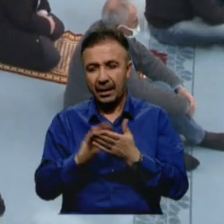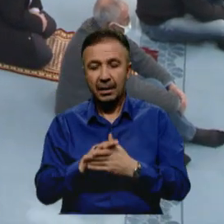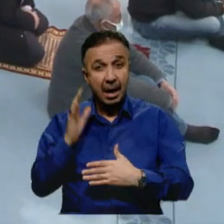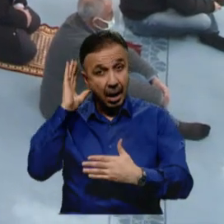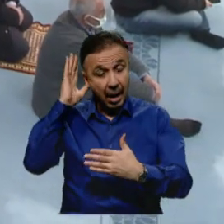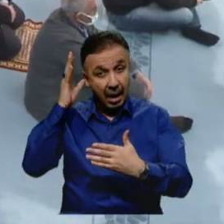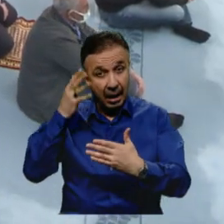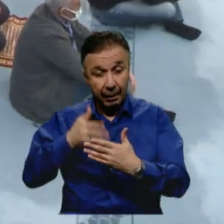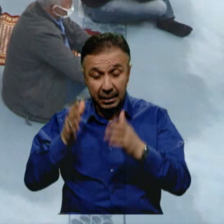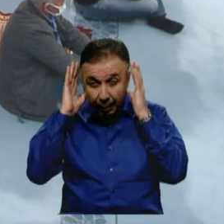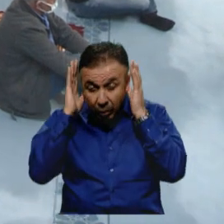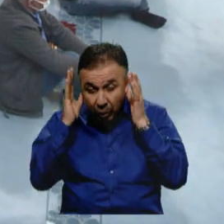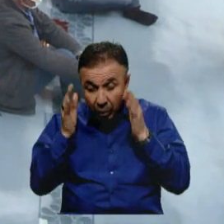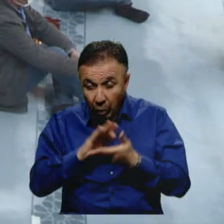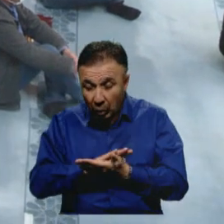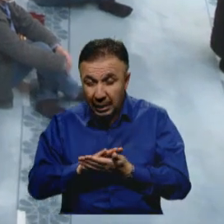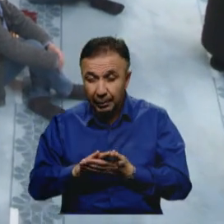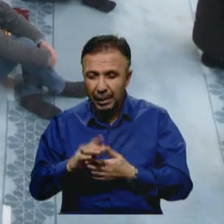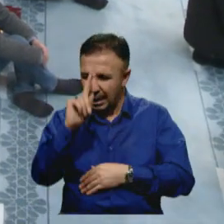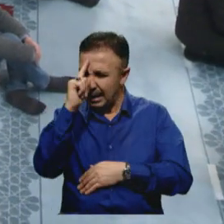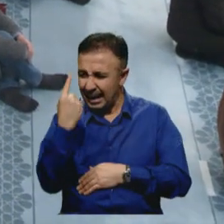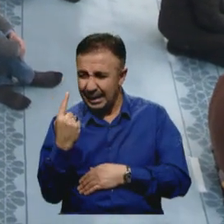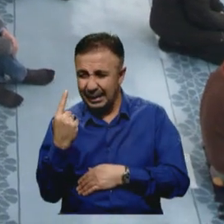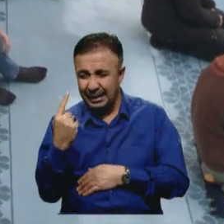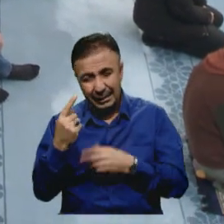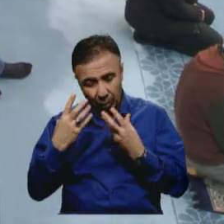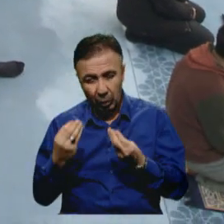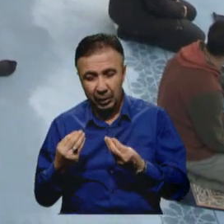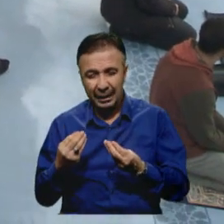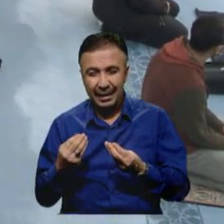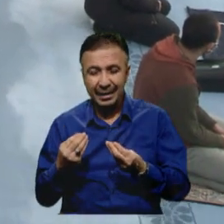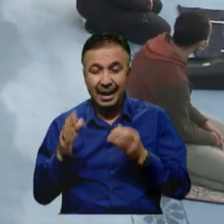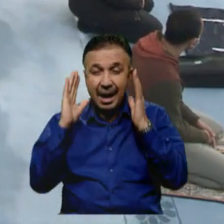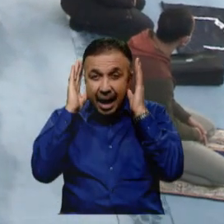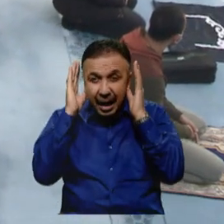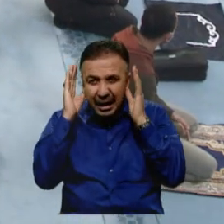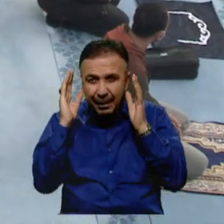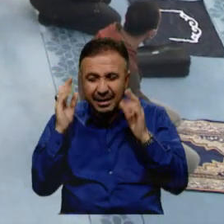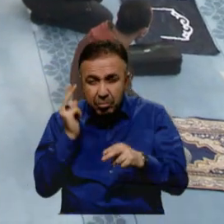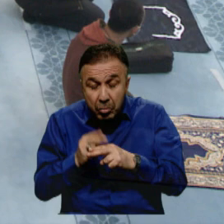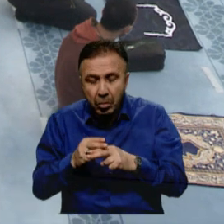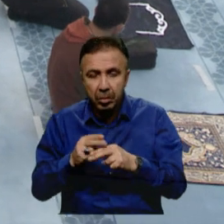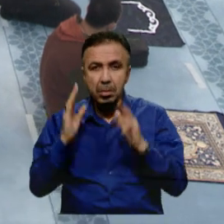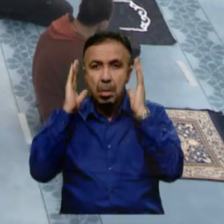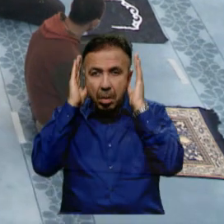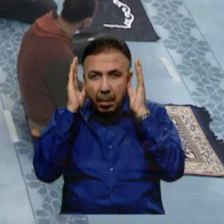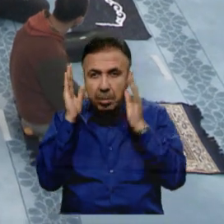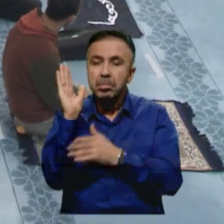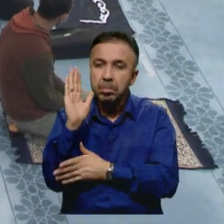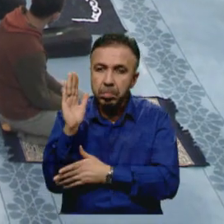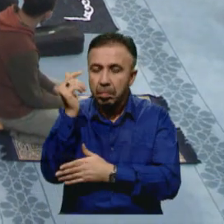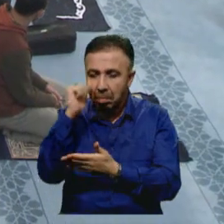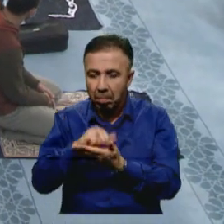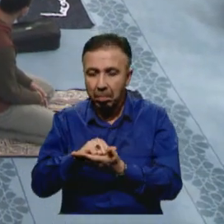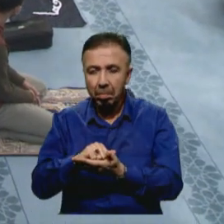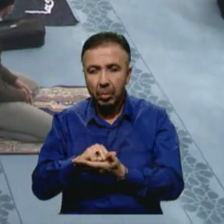kılıp yalnız kalırken namazı böyle çok kısa zamanda bitiriyorsak, o zaman